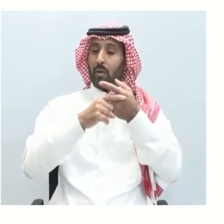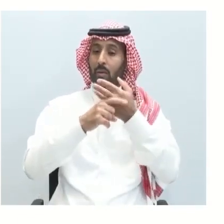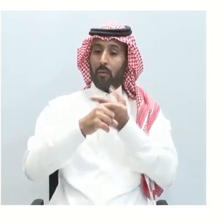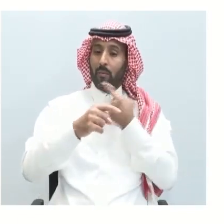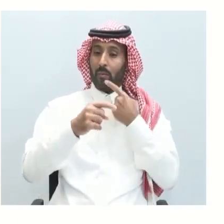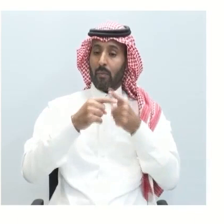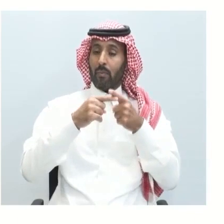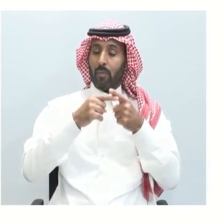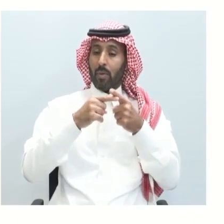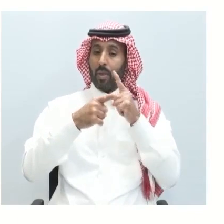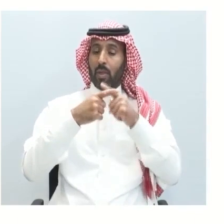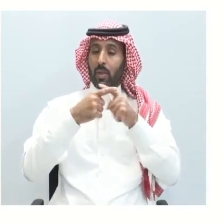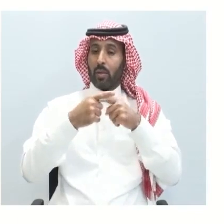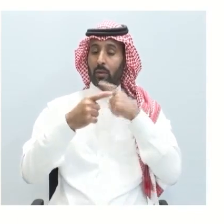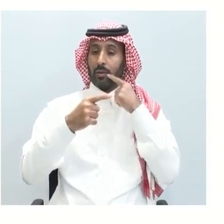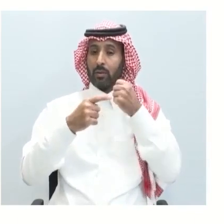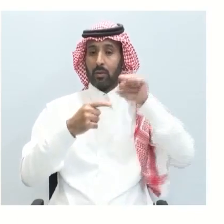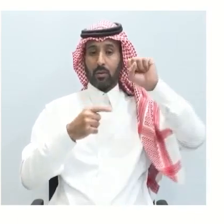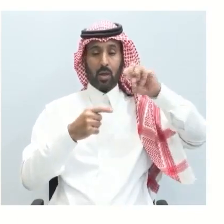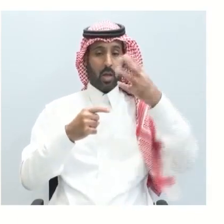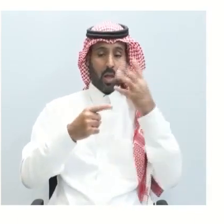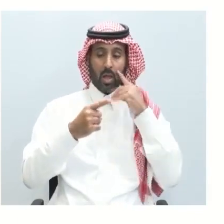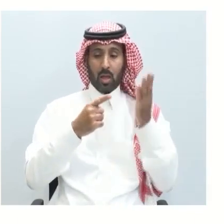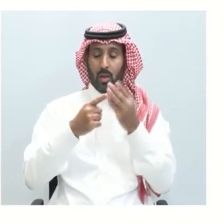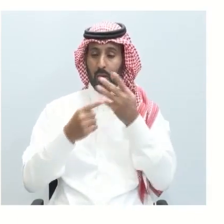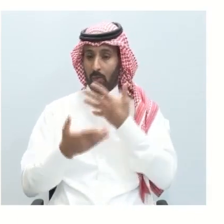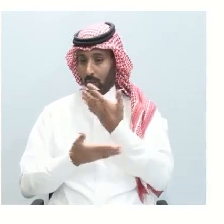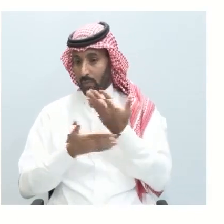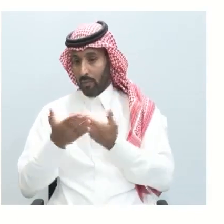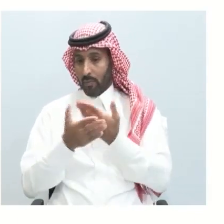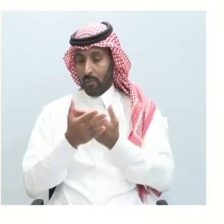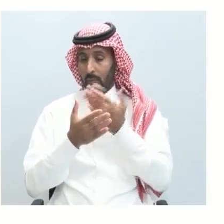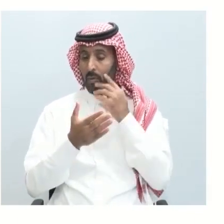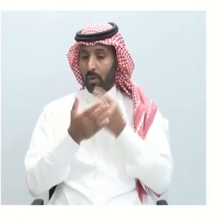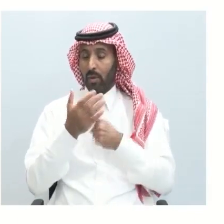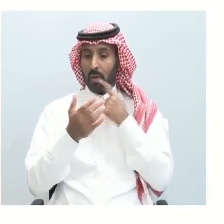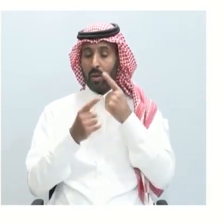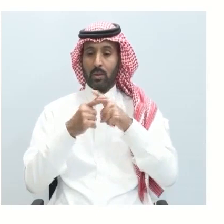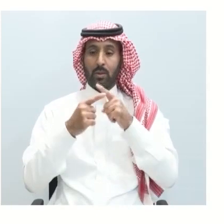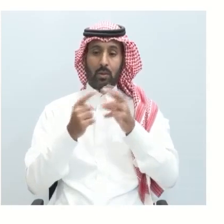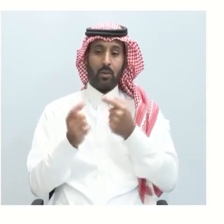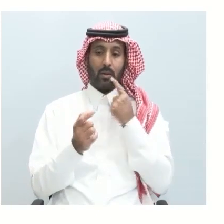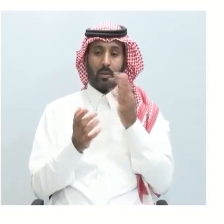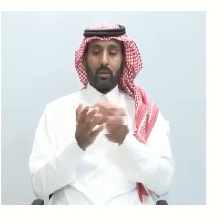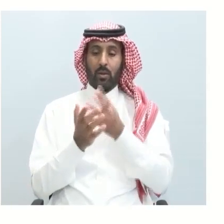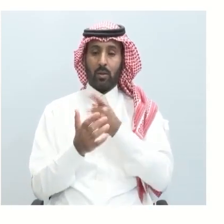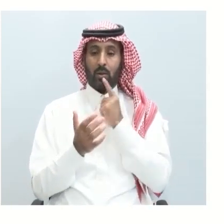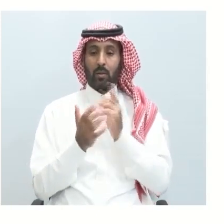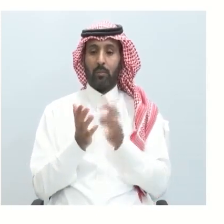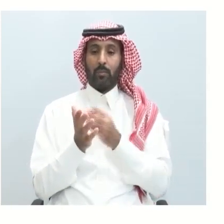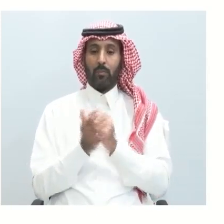الهيدروجين رفع للاس اربعه والنوات والمتفاعل ستكون في المقام حاصل ضرب تركيزهم والماده